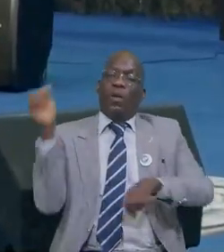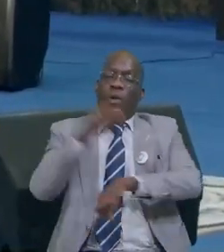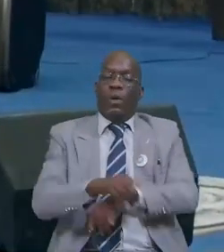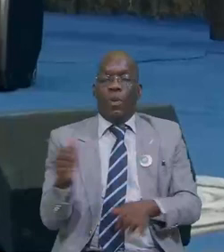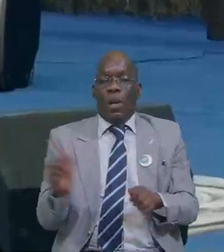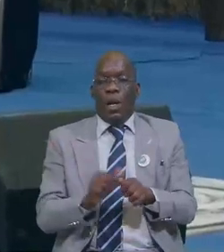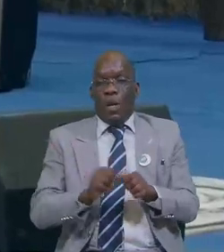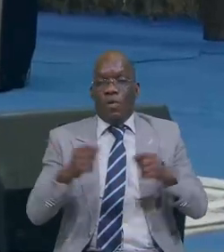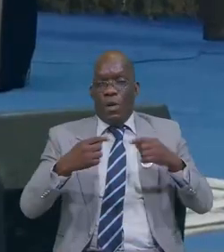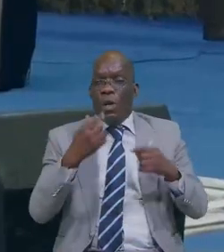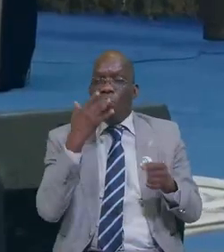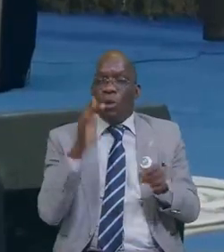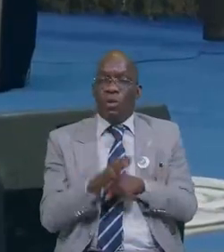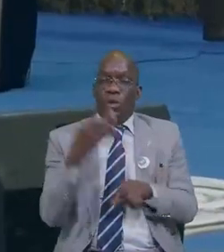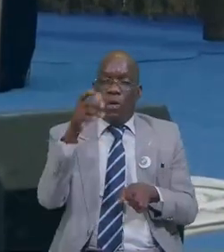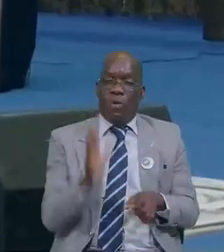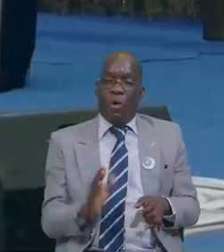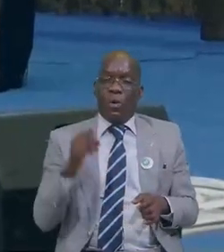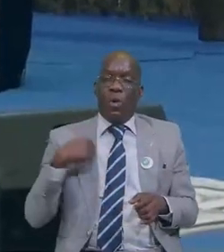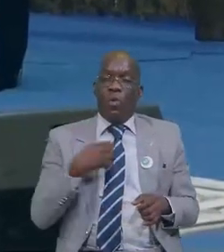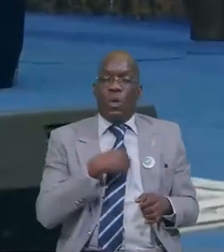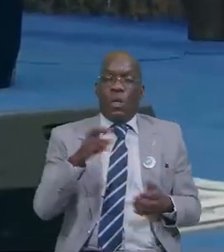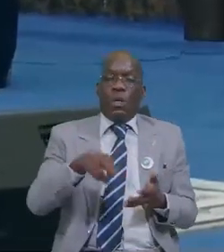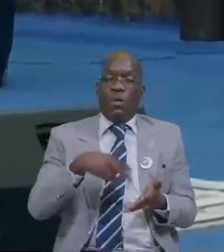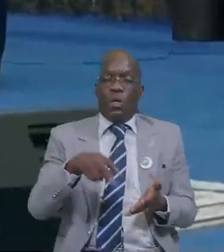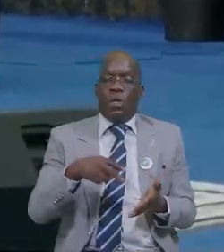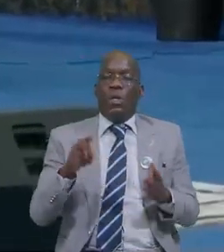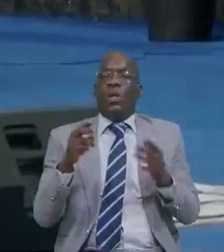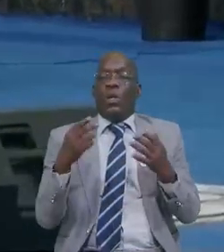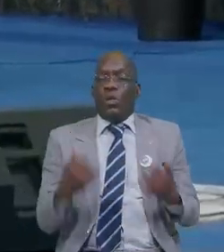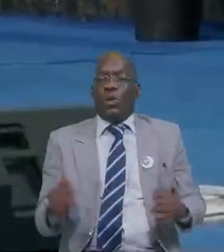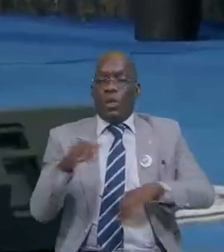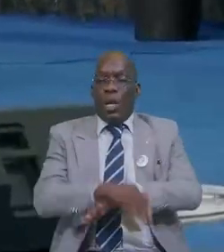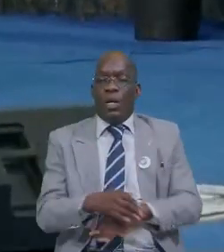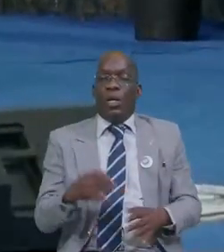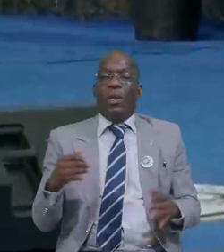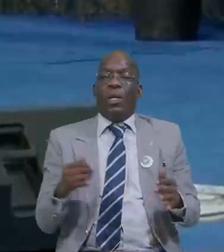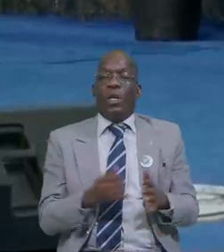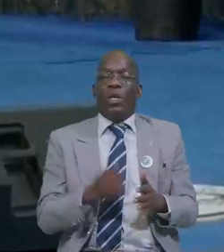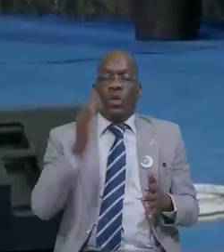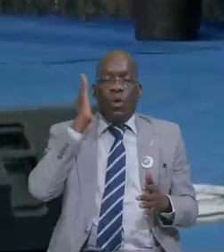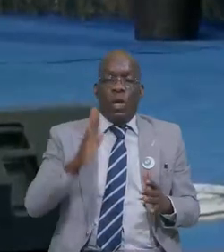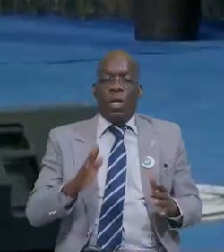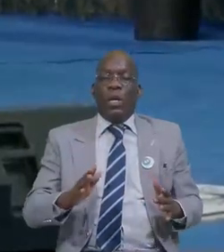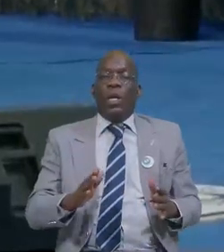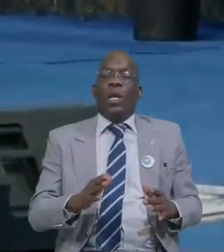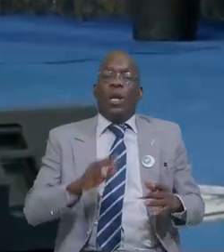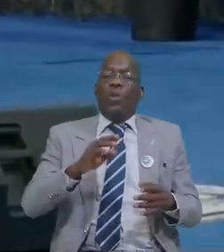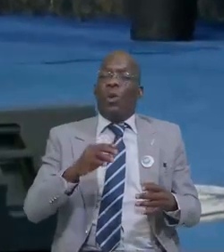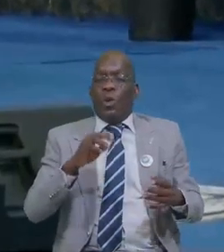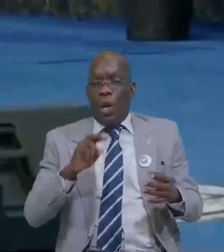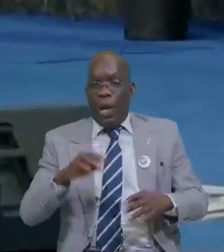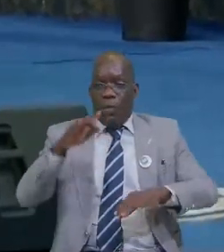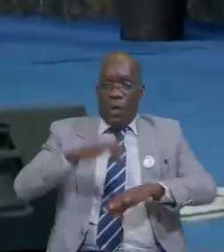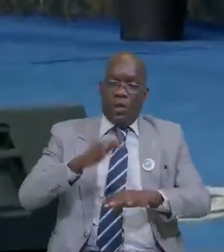Toute promesse de Dieu que nous allons lire ce soir, que cela se rapporte à ton âme, ou se rapporte à ton esprit, ou